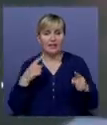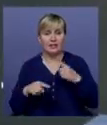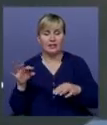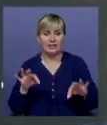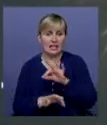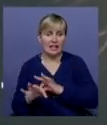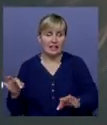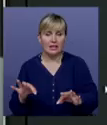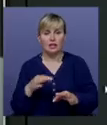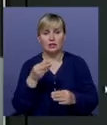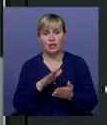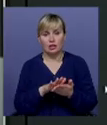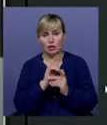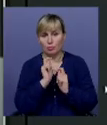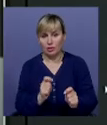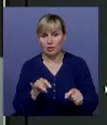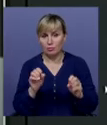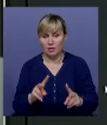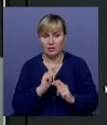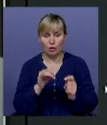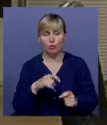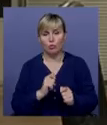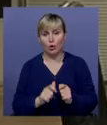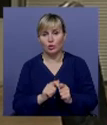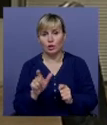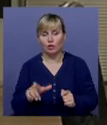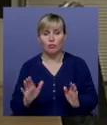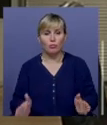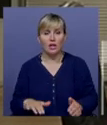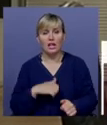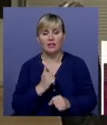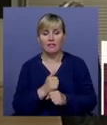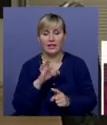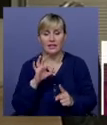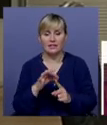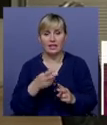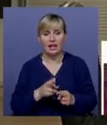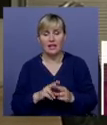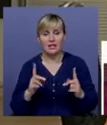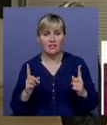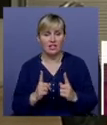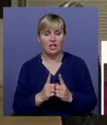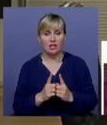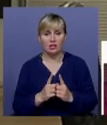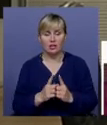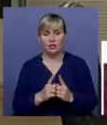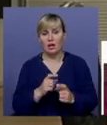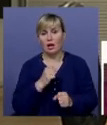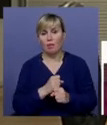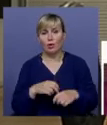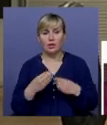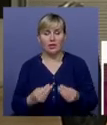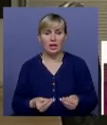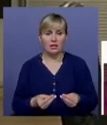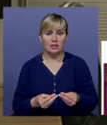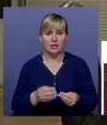ждут денежные призы и специальные награды от спонсоров. Основная цель – это встреча работодателей